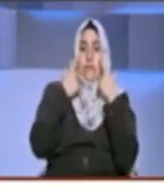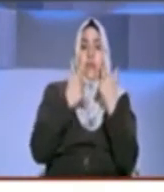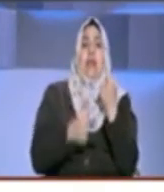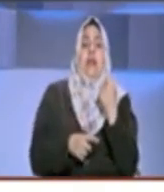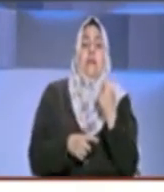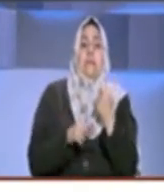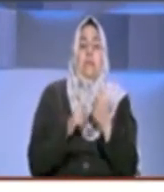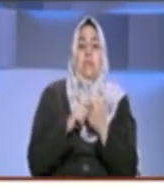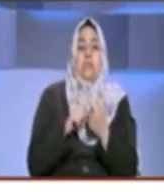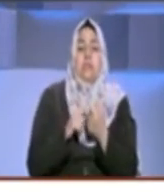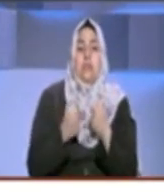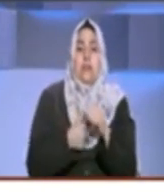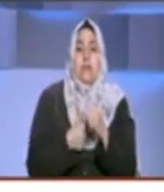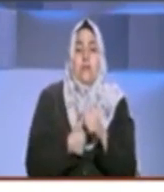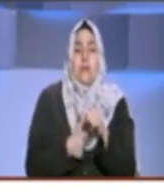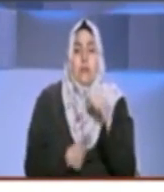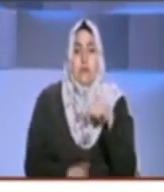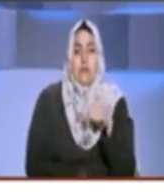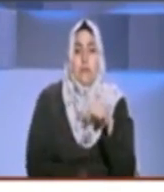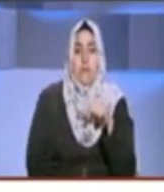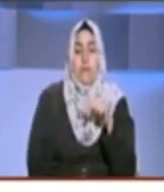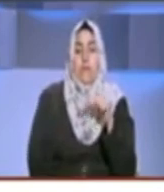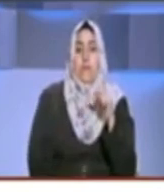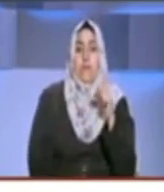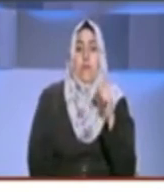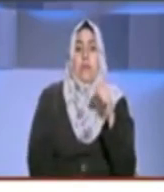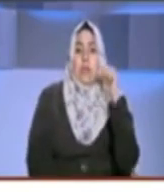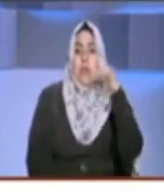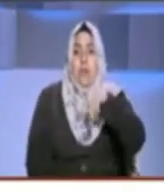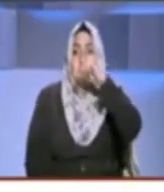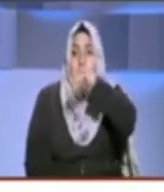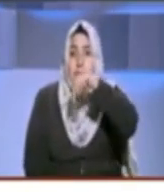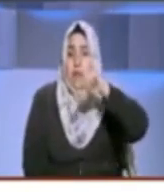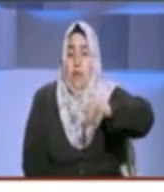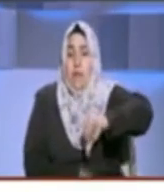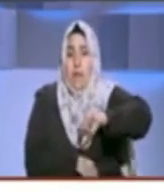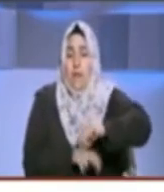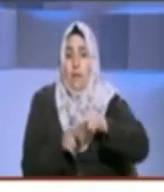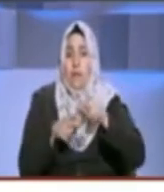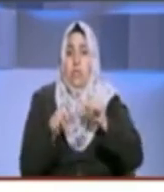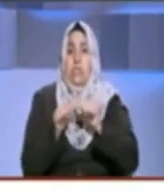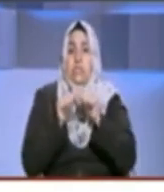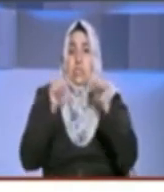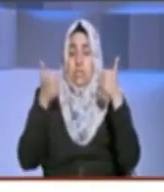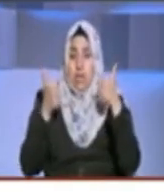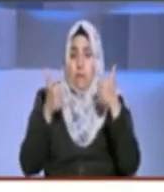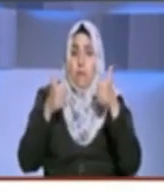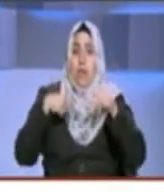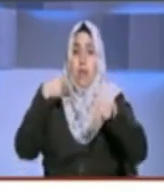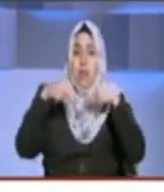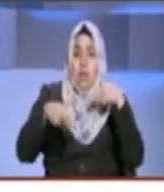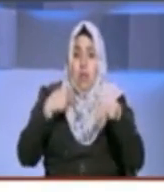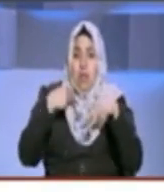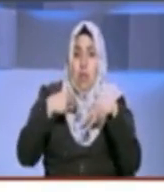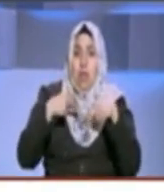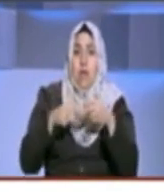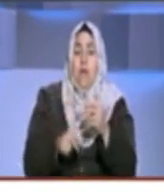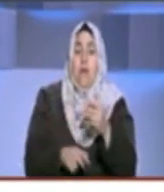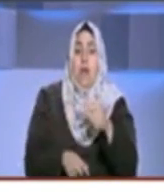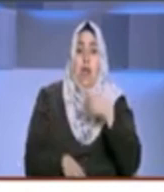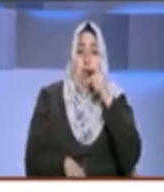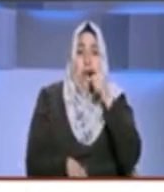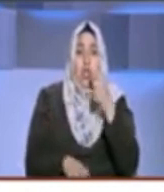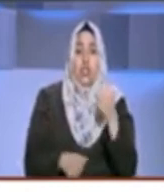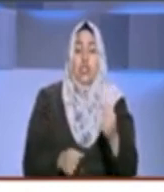ما يعني الفايف نوز، يعني في خمس اماكن مش هتفتح برضه، ولا السينما ولا الكافيهات ولا المطاعم ولا الجامعه والمدارس والحضانات ولا الجيم